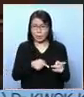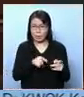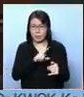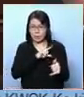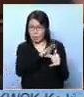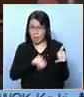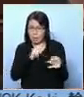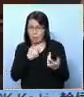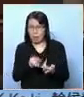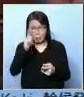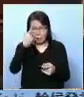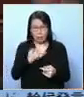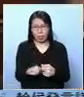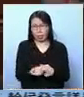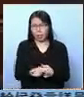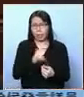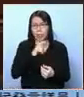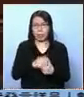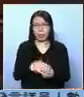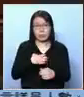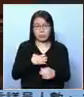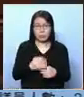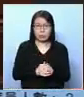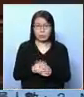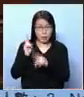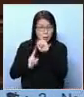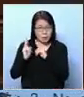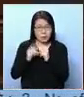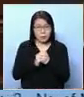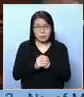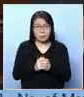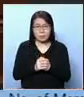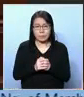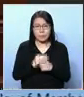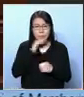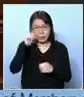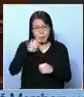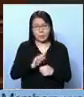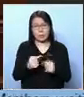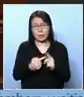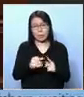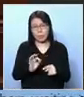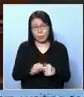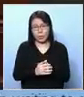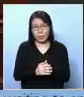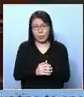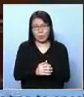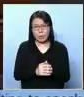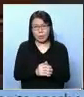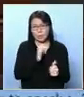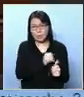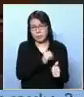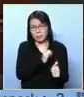样，明天是一个很差很差很差 的历史，那不用等明天的人来去批判